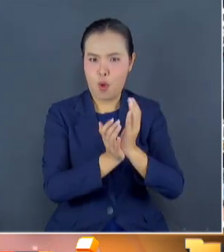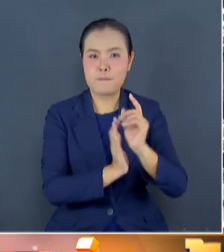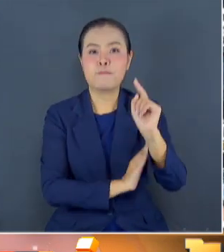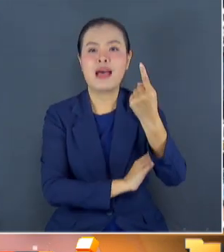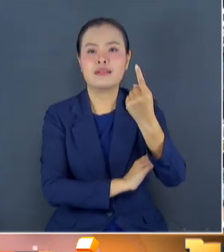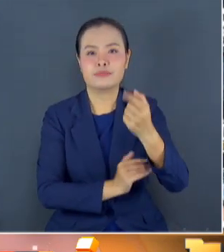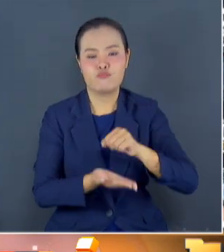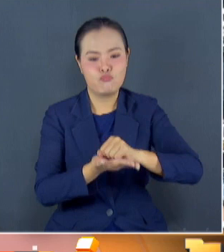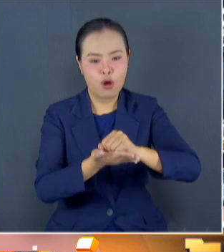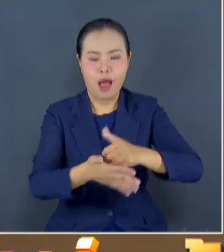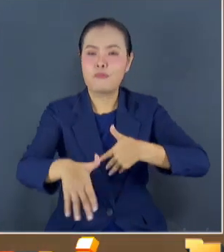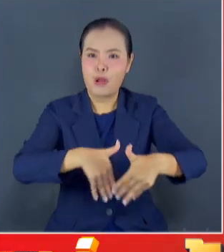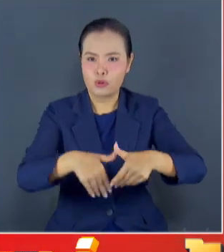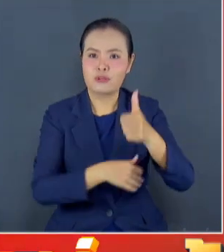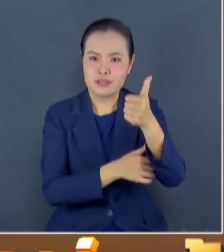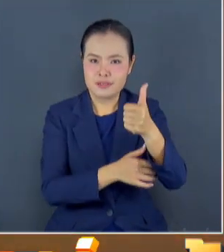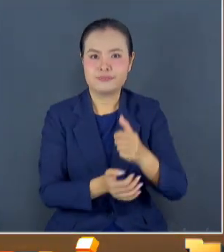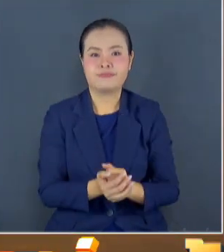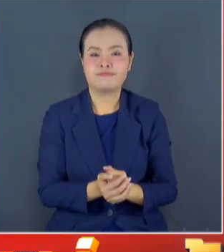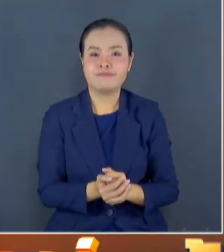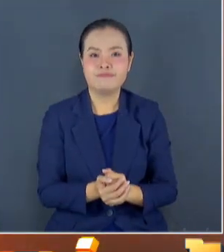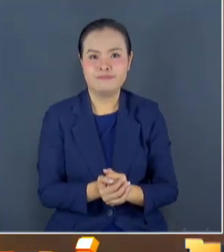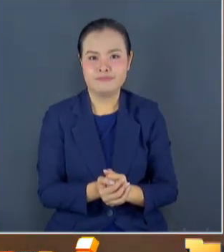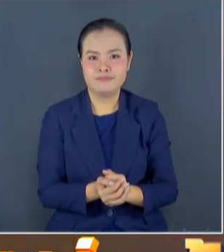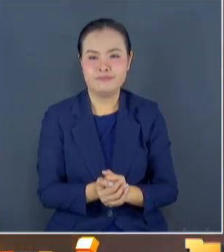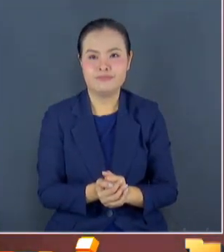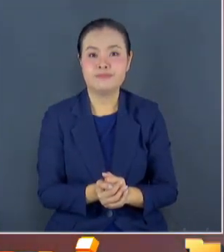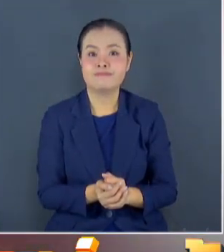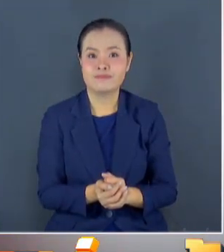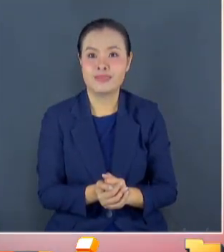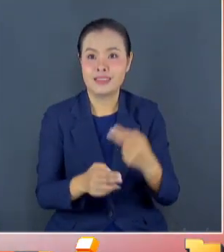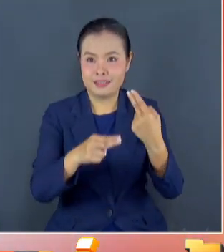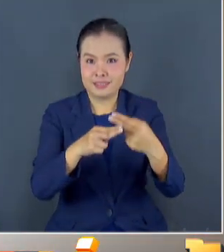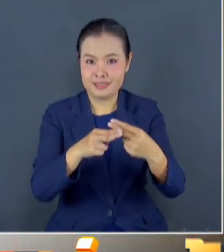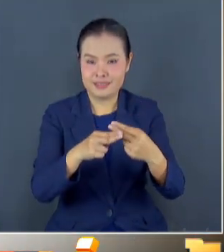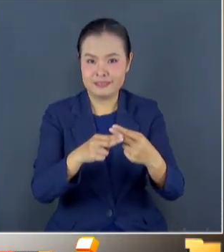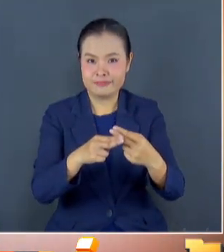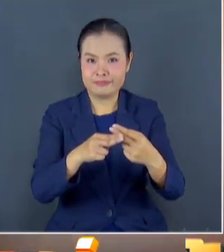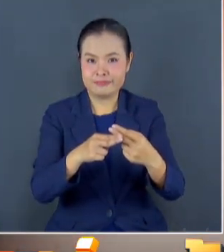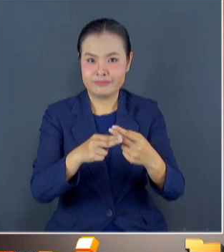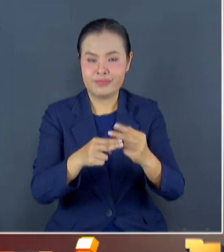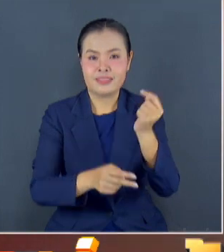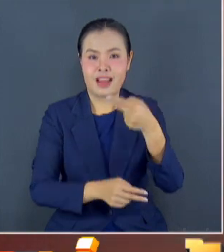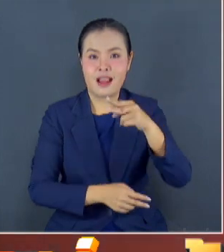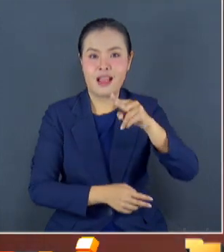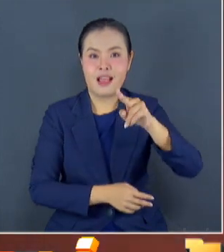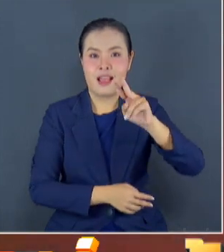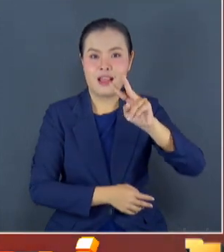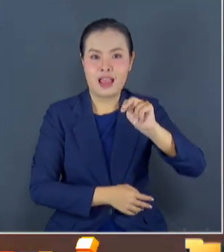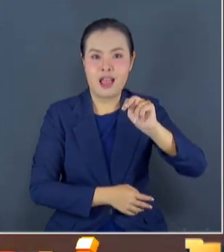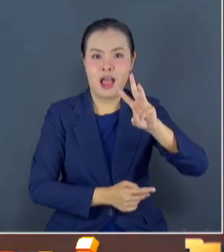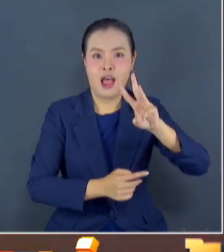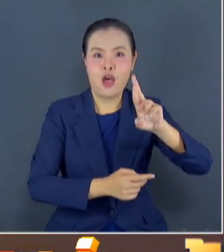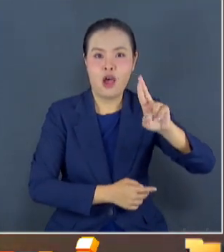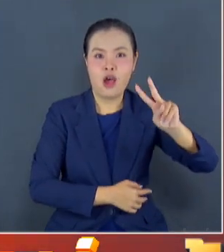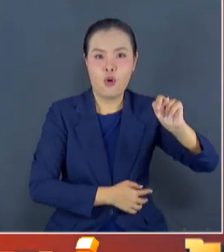ครับ นี่แหละฮะตำรวจยุคใหม่บริการประชาชนอ่านชื่ออีกครั้งหนึ่ง10ตำรวจเอกธนวันตรีสุคนนะครับ